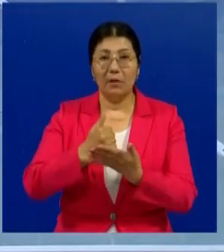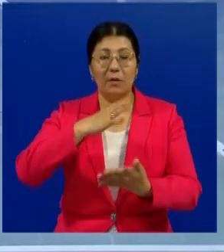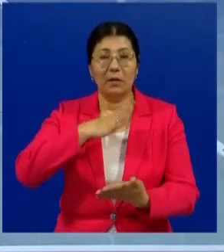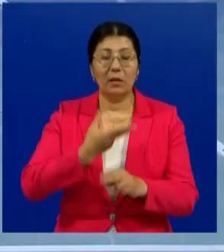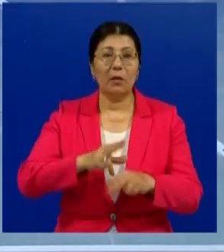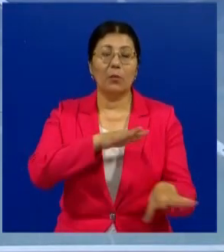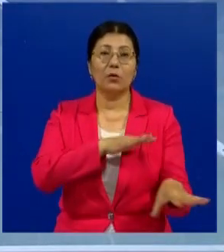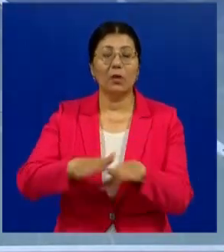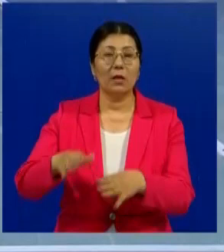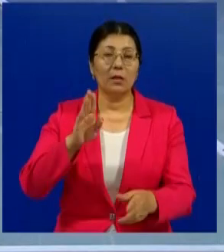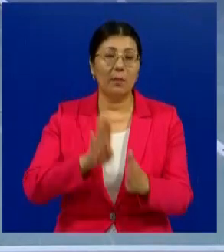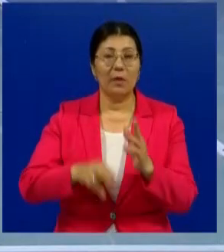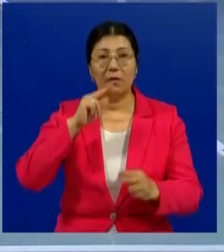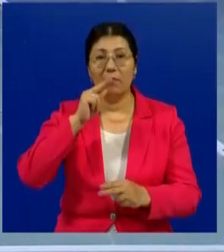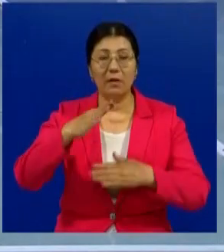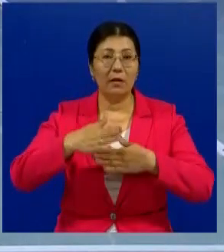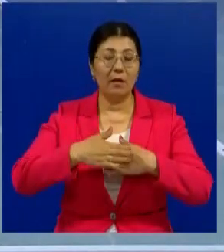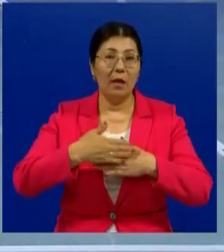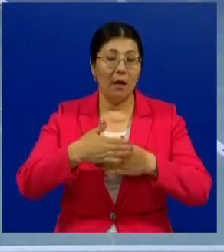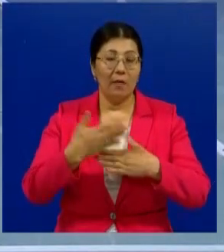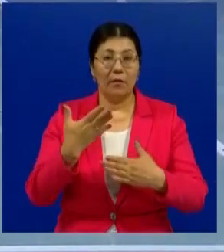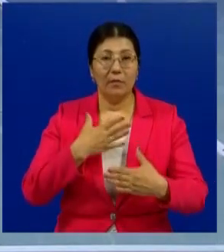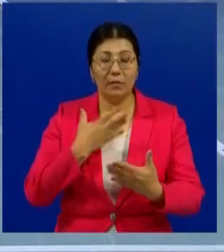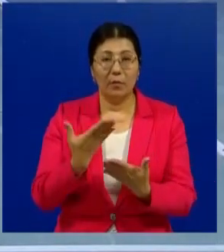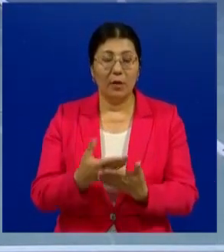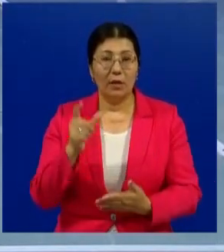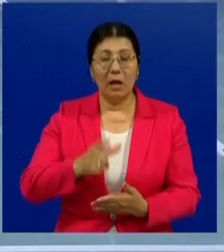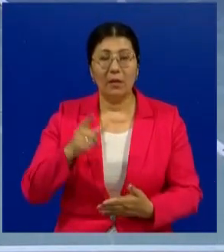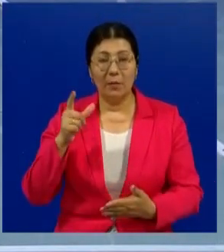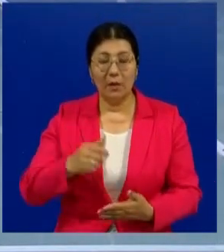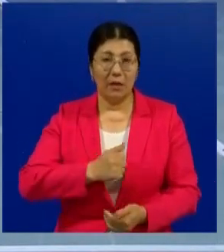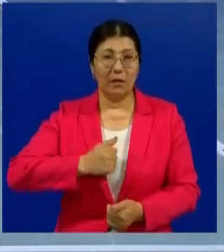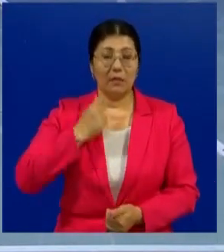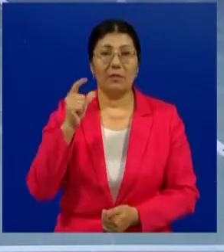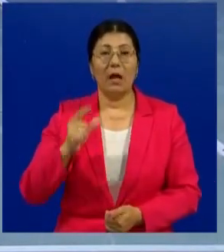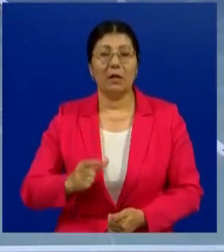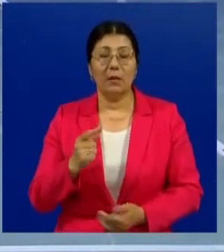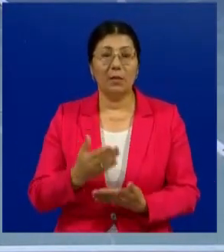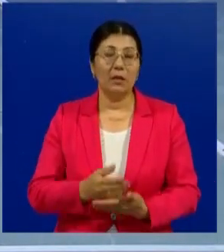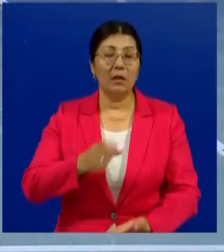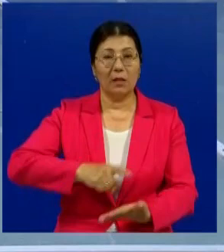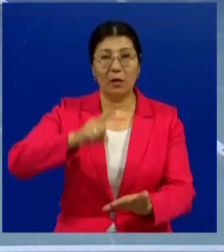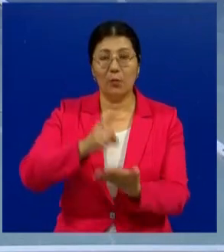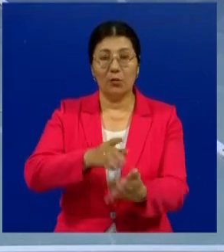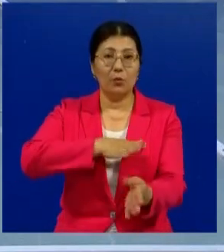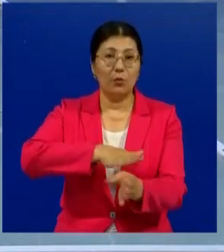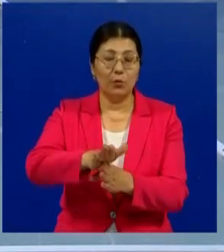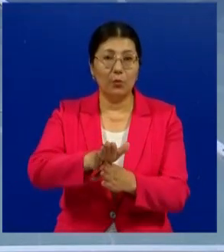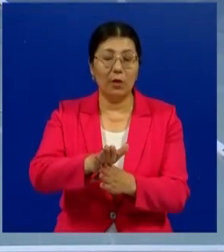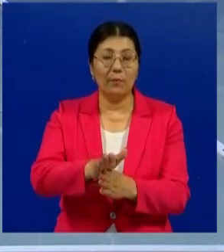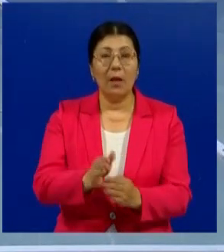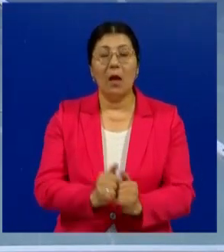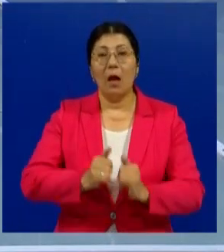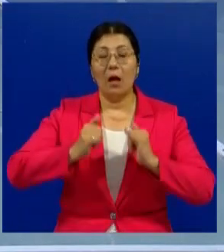шара жазықсыз жапа шегіп, қазақты егеменді ел етеміз деп еркіндікке ұмтылған ерлердің алдындағы борышты өтеуге, парызды